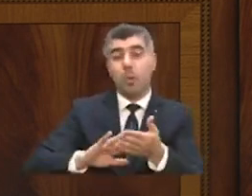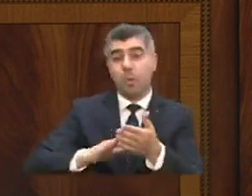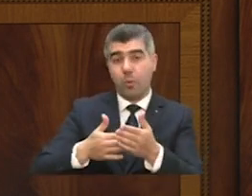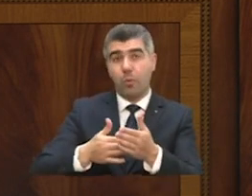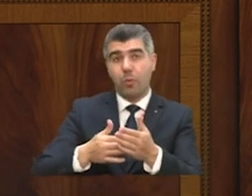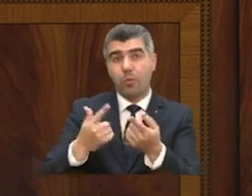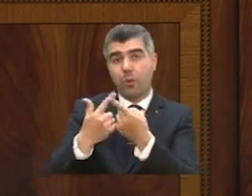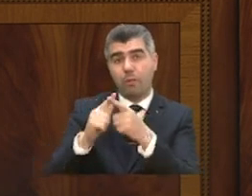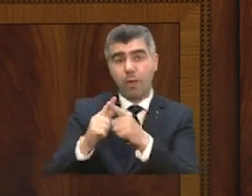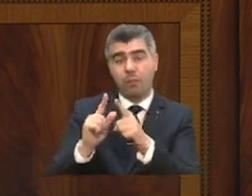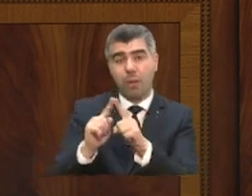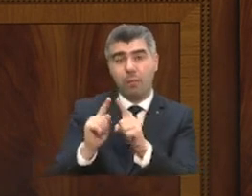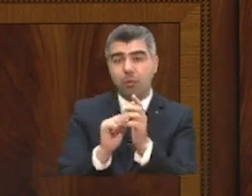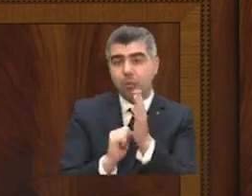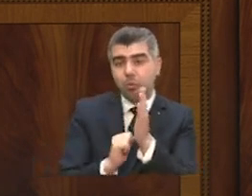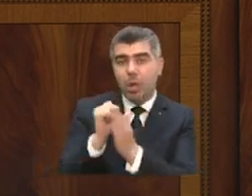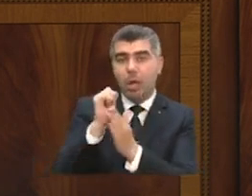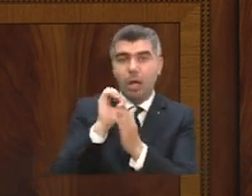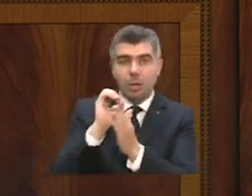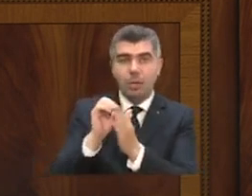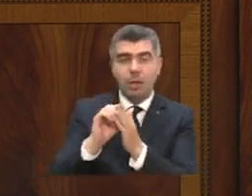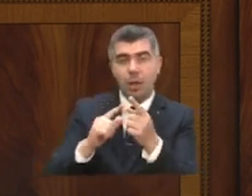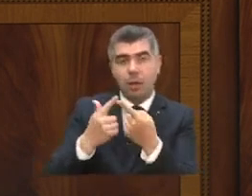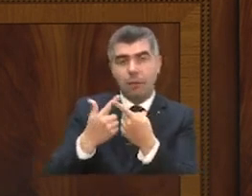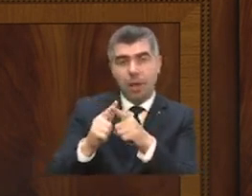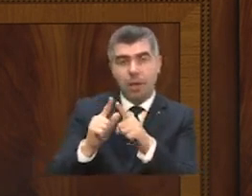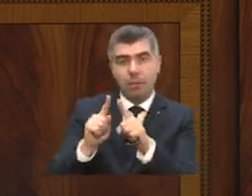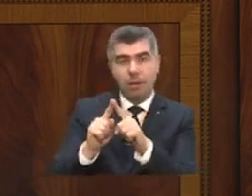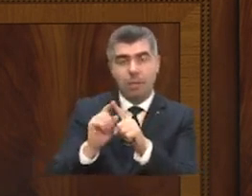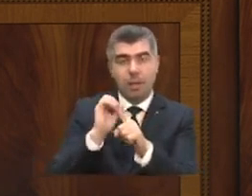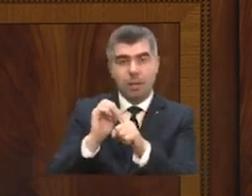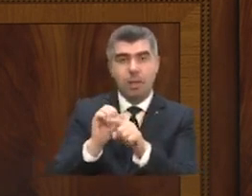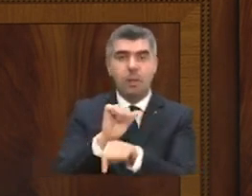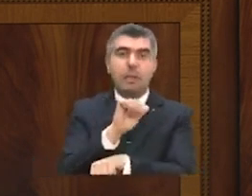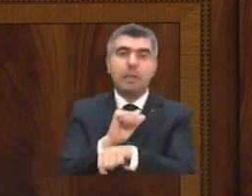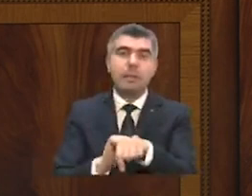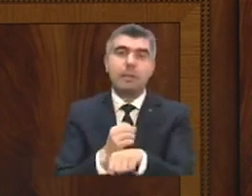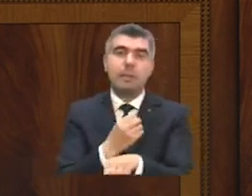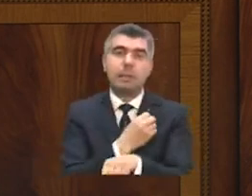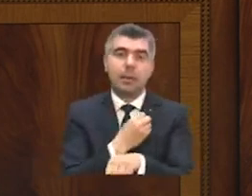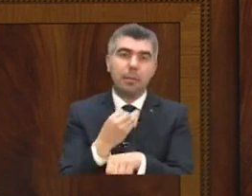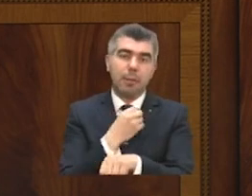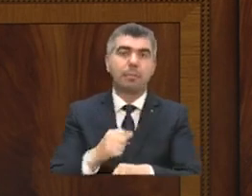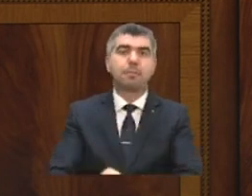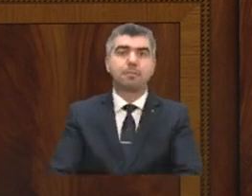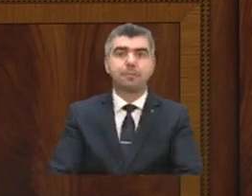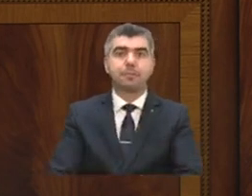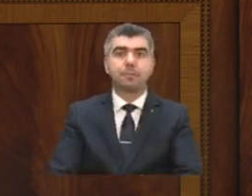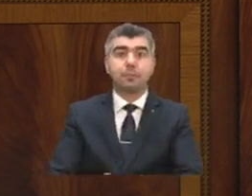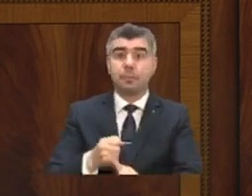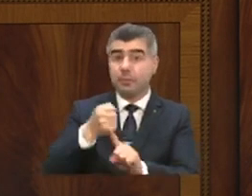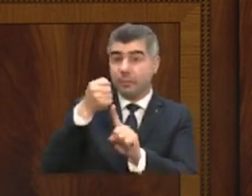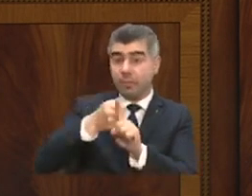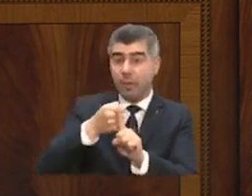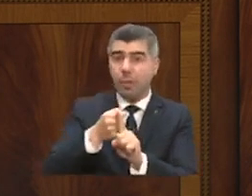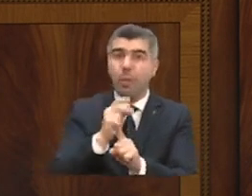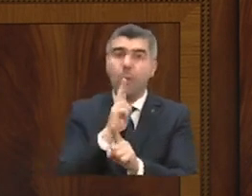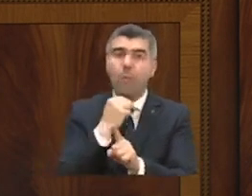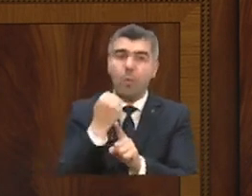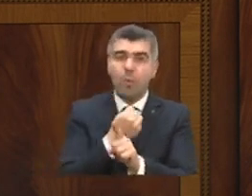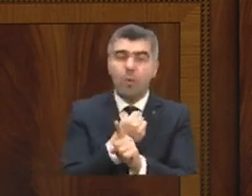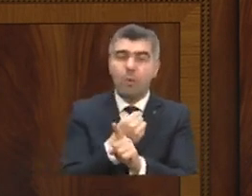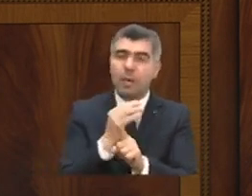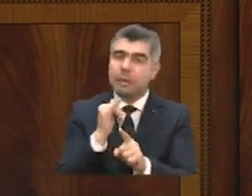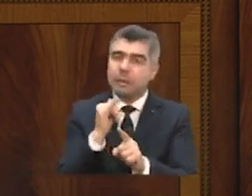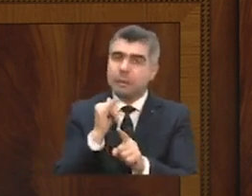لمتطلبات إنجاح الوصل الاجتماعي الكبير المتعلق بالحماية الاجتماعية من جهة أخرى، ستعمل الحكومة على